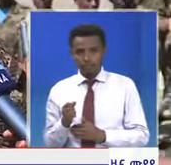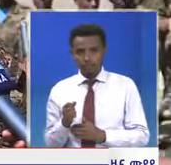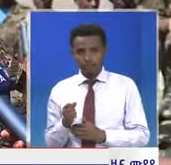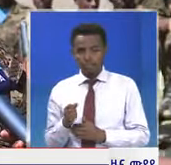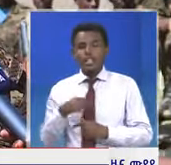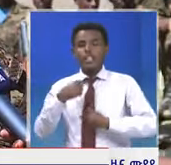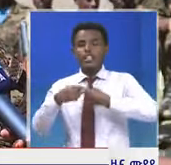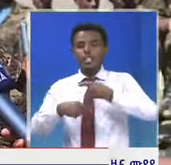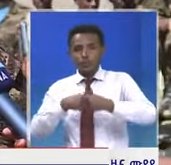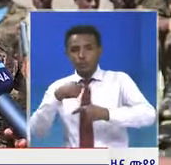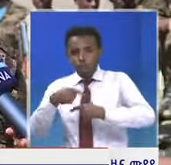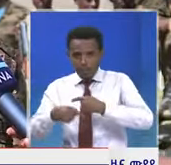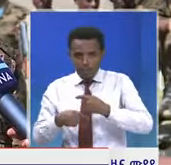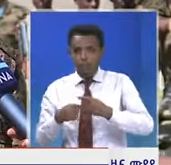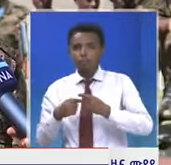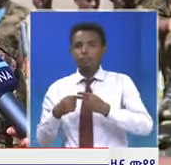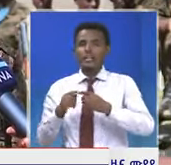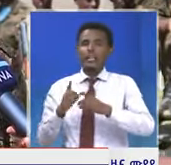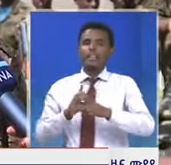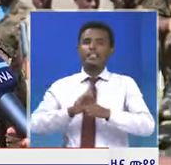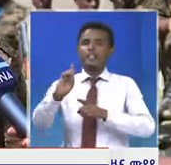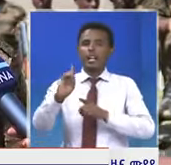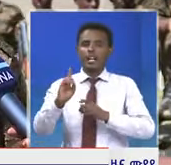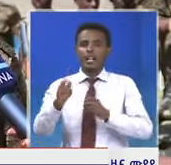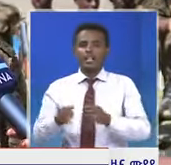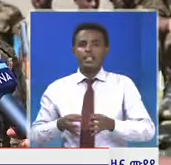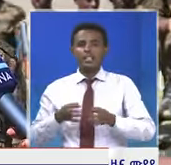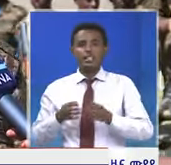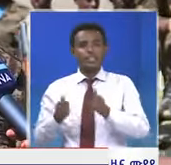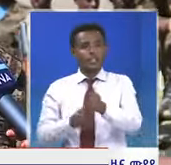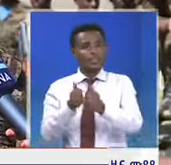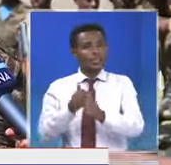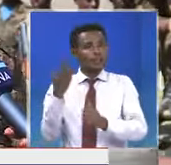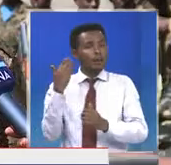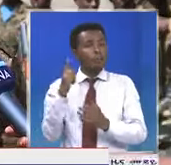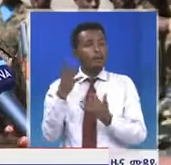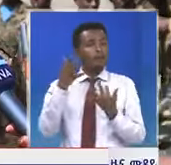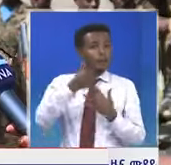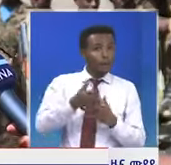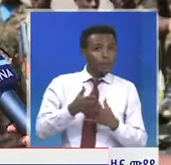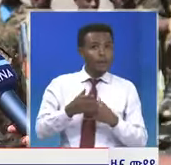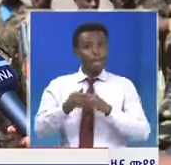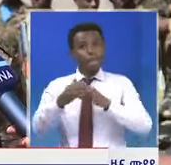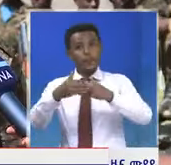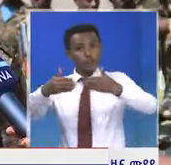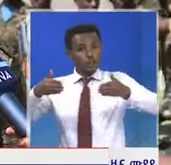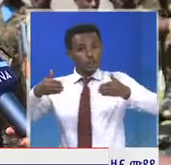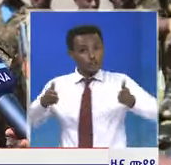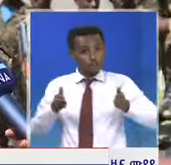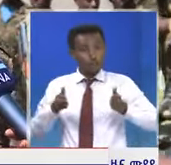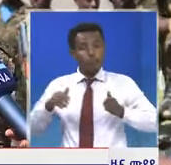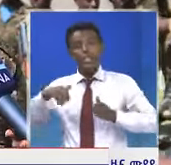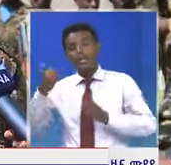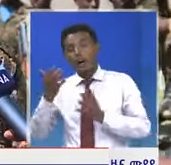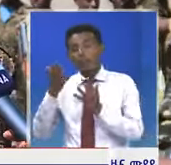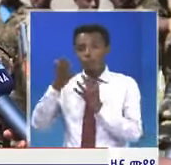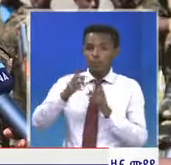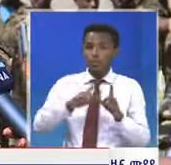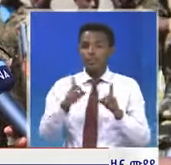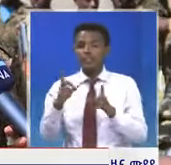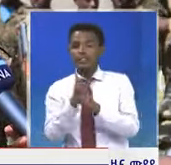ሂደቱንም በቀጥታ እንከታተለው ነበር። በአንድ በኩል ምሽግ፣ በሌላ በኩል ደግሞ